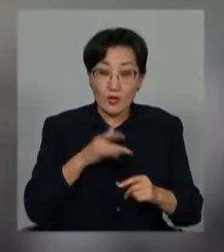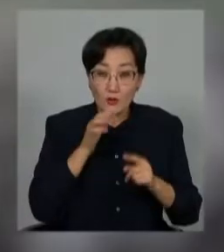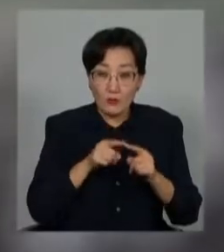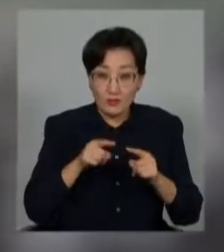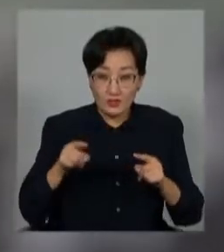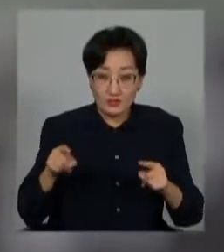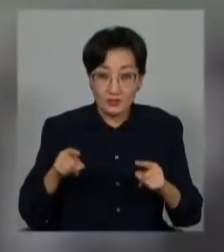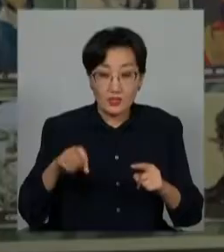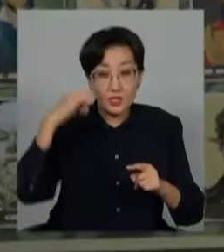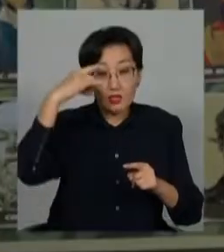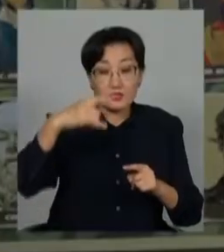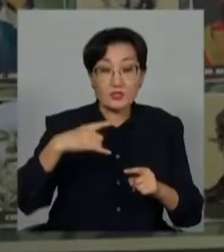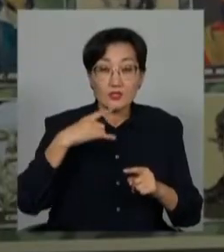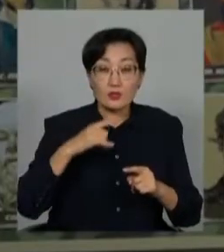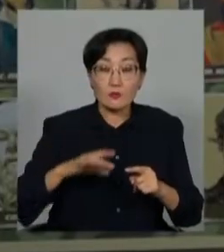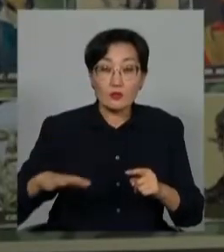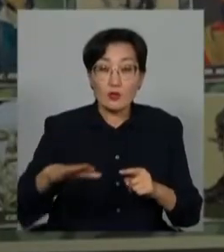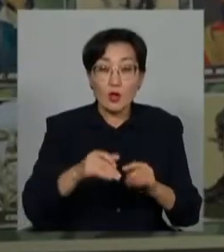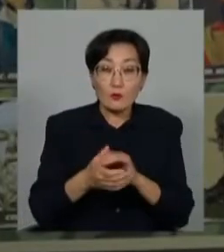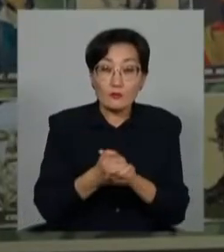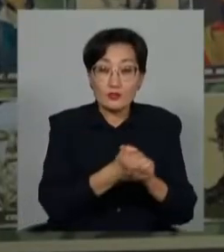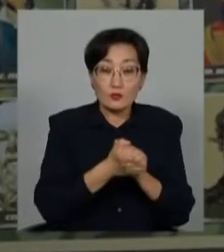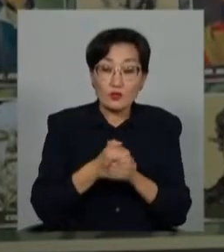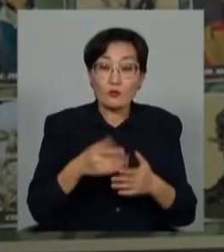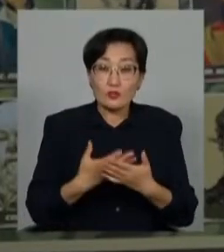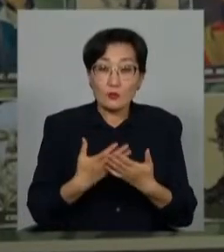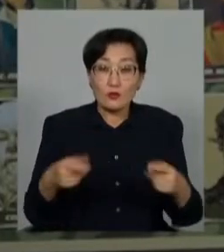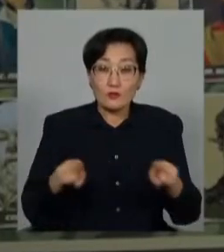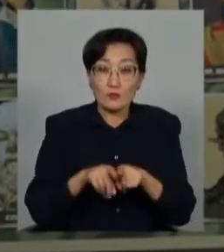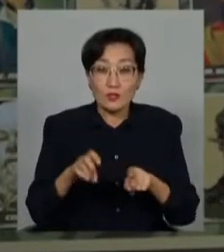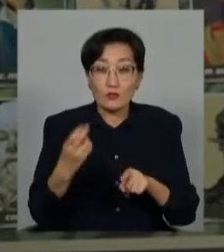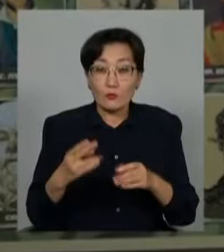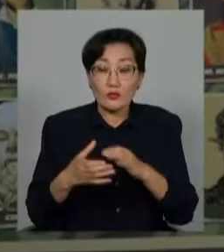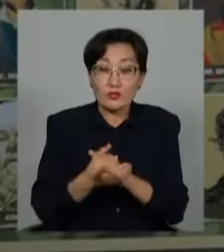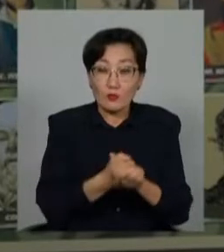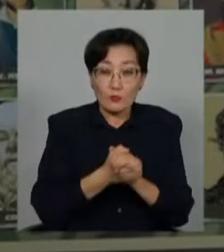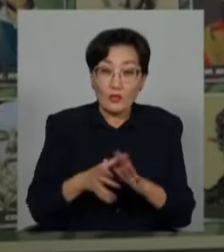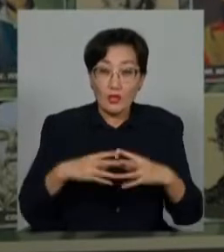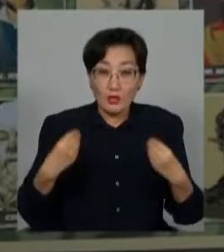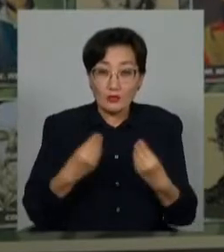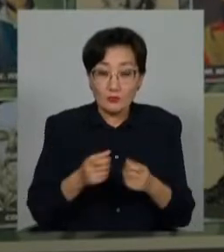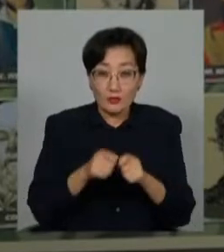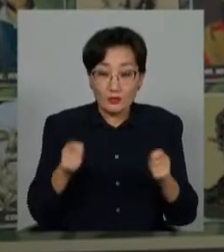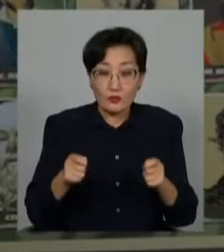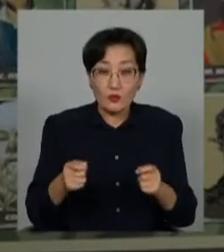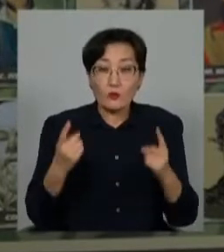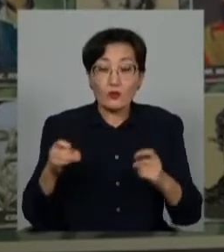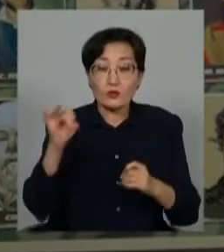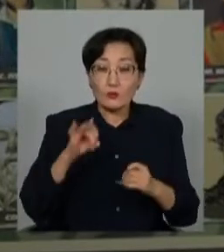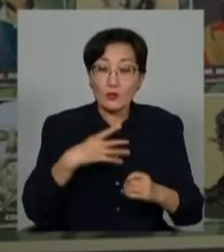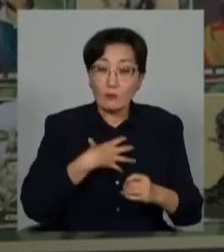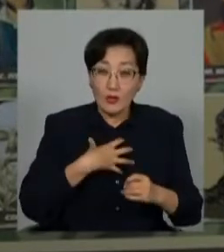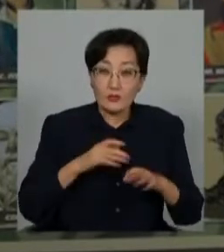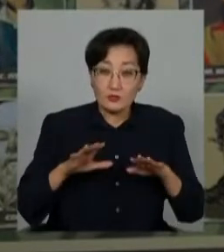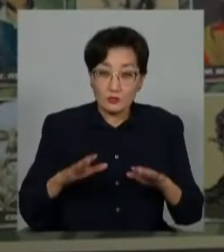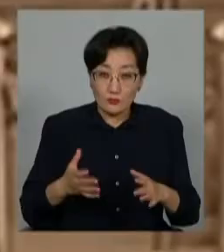бұл Қазақстанның бірлігінің көрсеткіші ретінде осында ұлттық ассамблеяның құруыда бұл үлкен тарихи маңызы бар